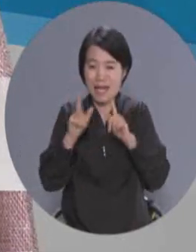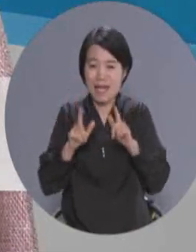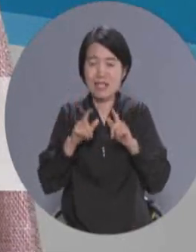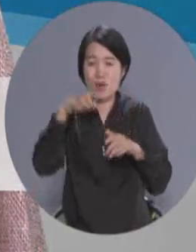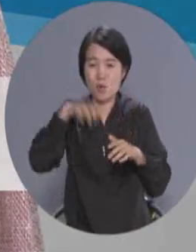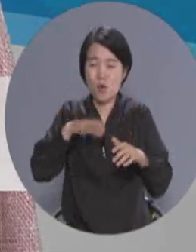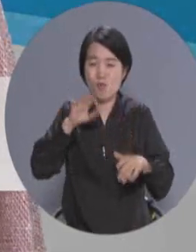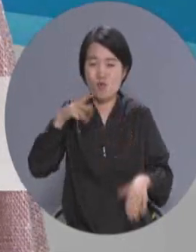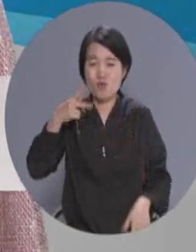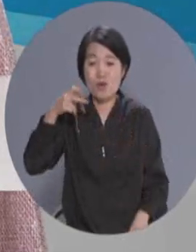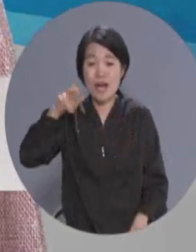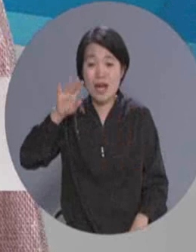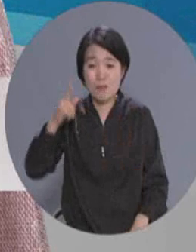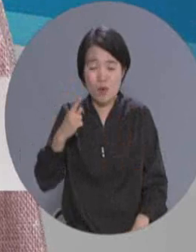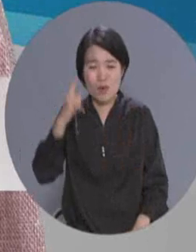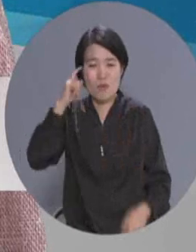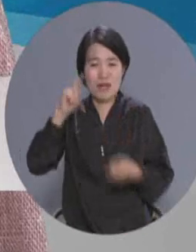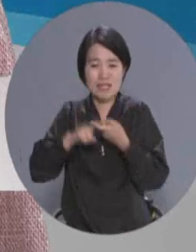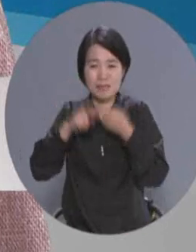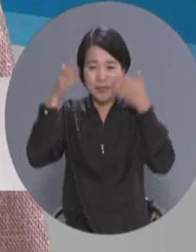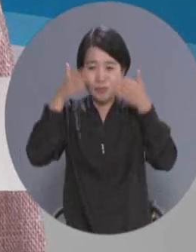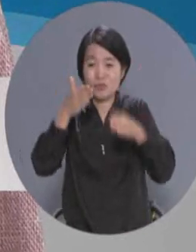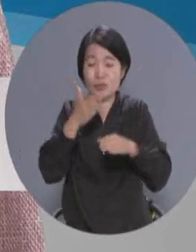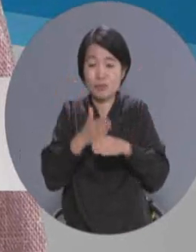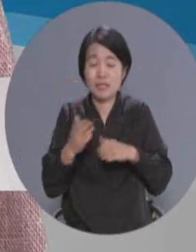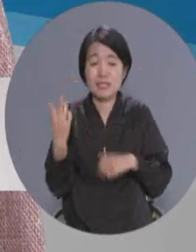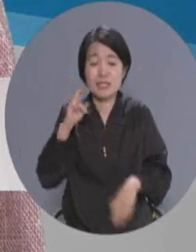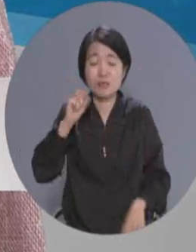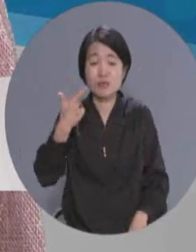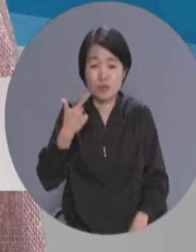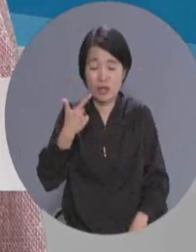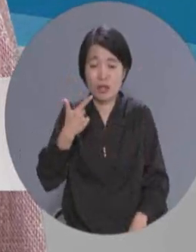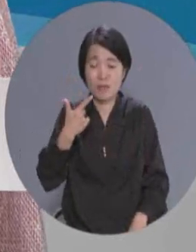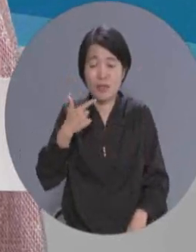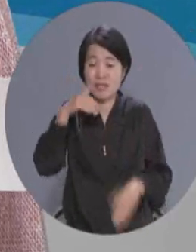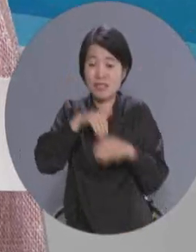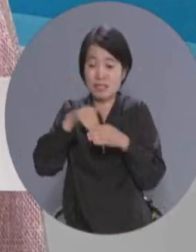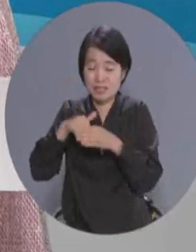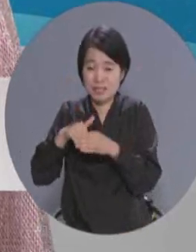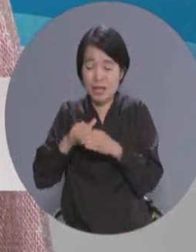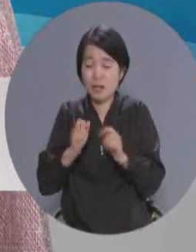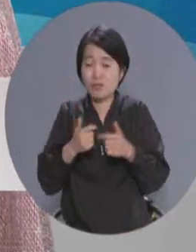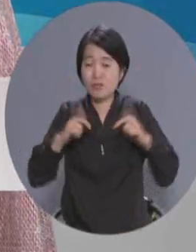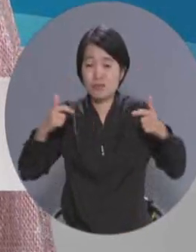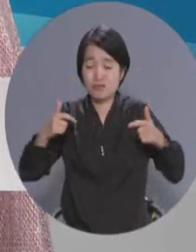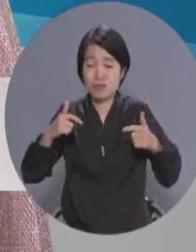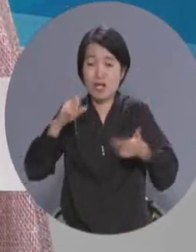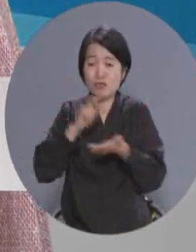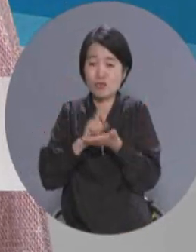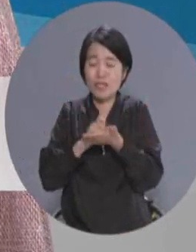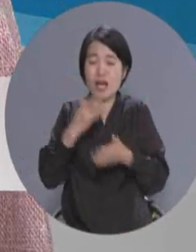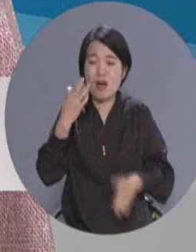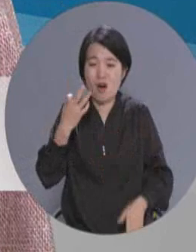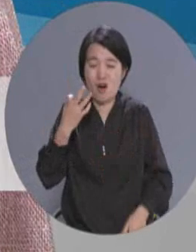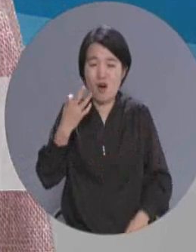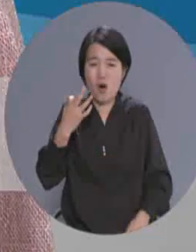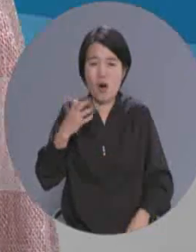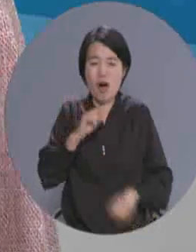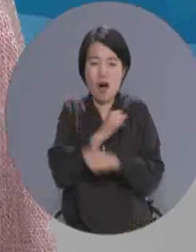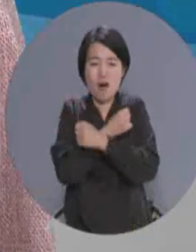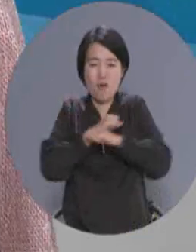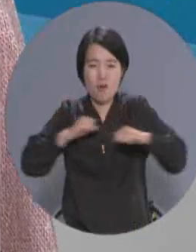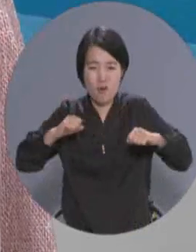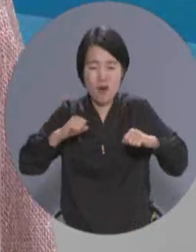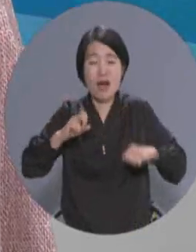카본으로 주목을 받고 있습니다 2026년이면 피 군락지가 축구 장 14개 크기만큼 커질 것으로